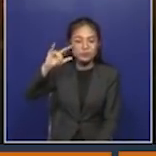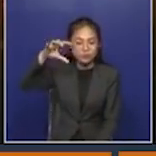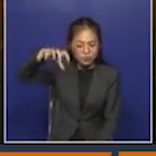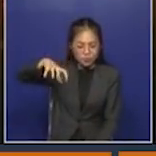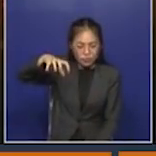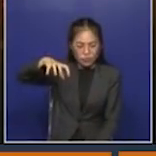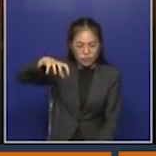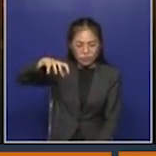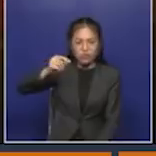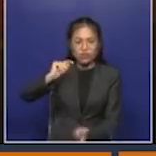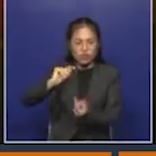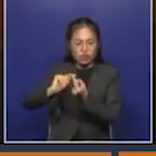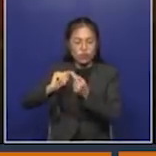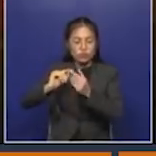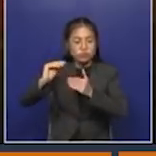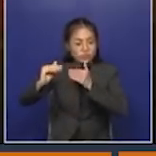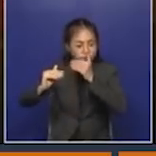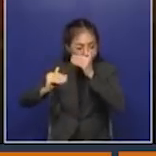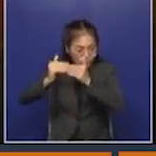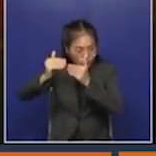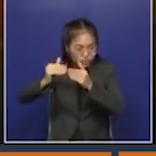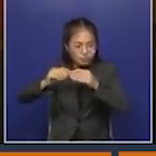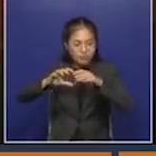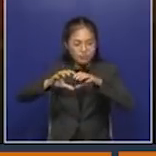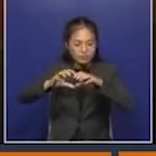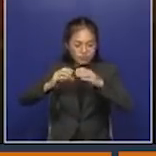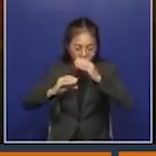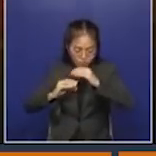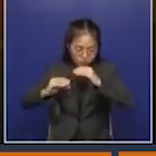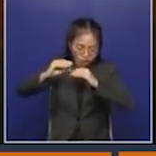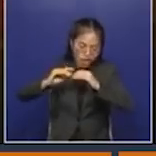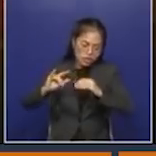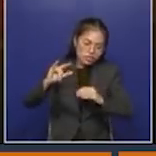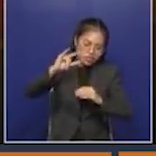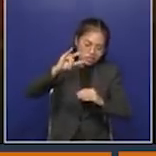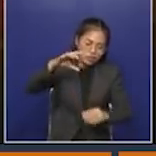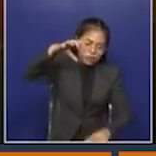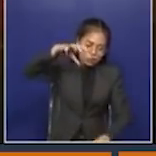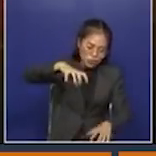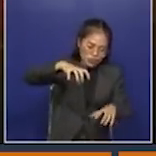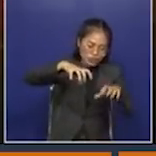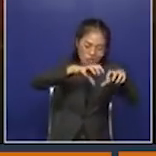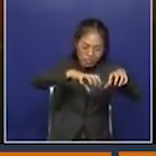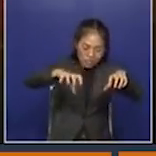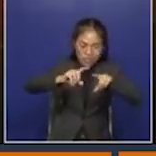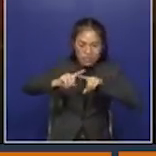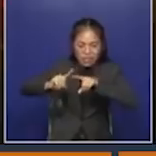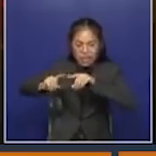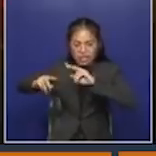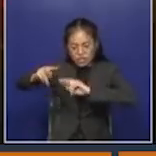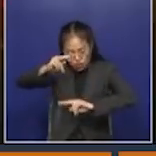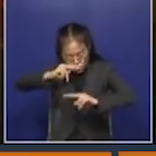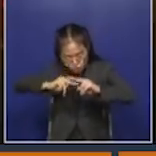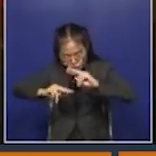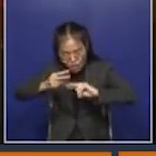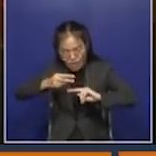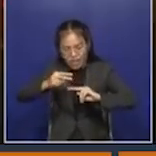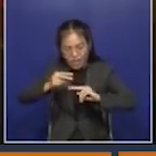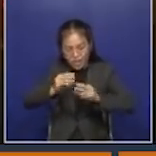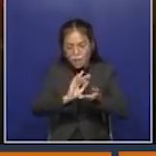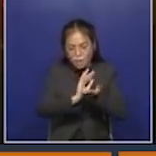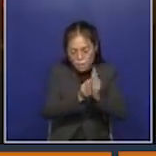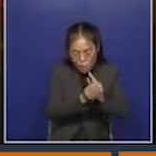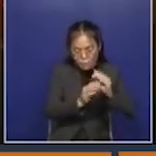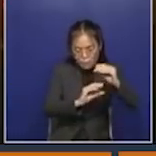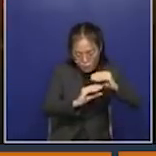การก่อสร้างนะคะแล้วก็ปรับปรุงขยายสนามบินต่างๆที่อยู่ในการกำกับดูแลของกรมท่าอากาศยานนะคะรวม